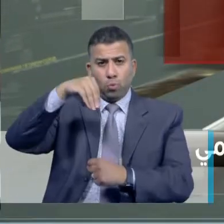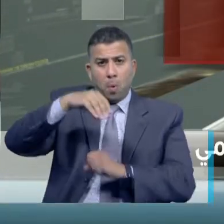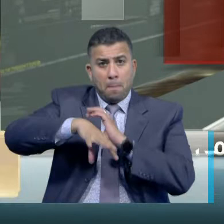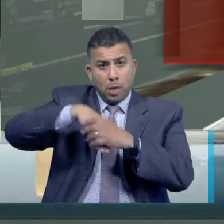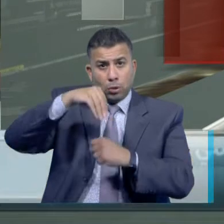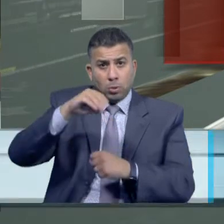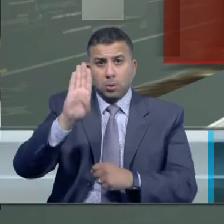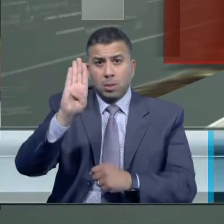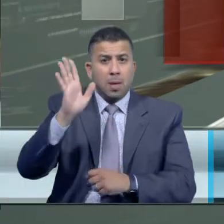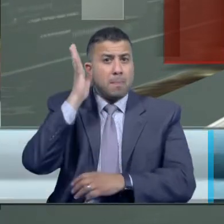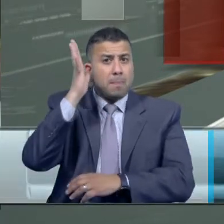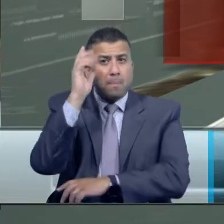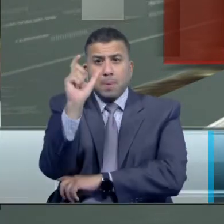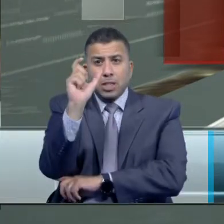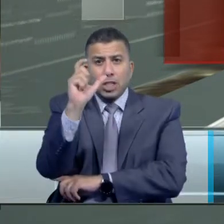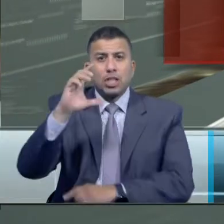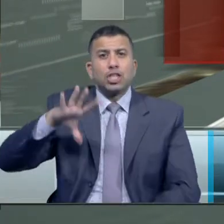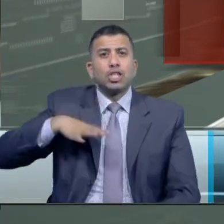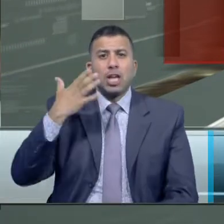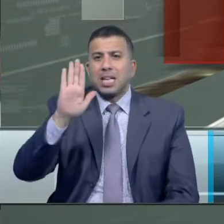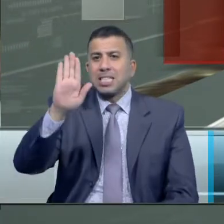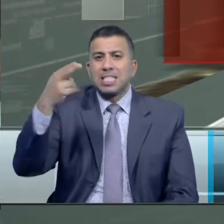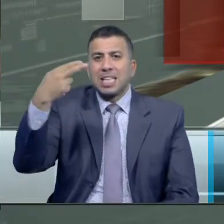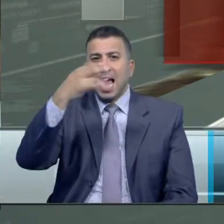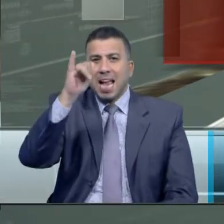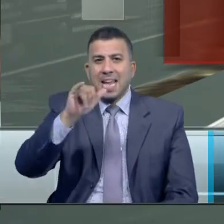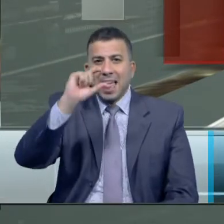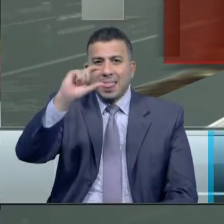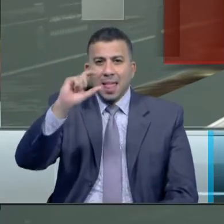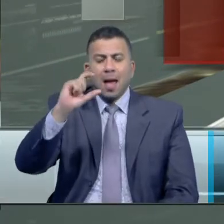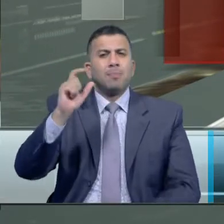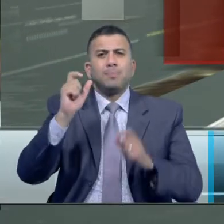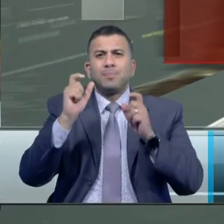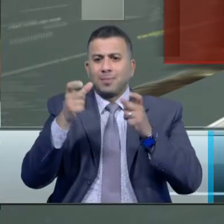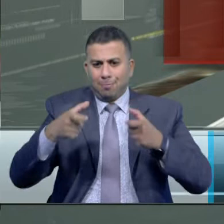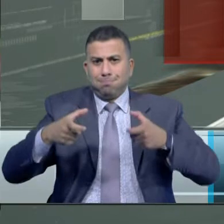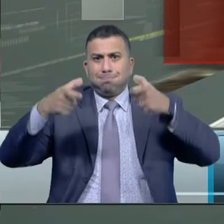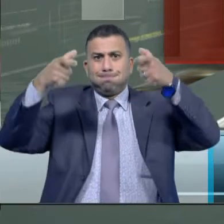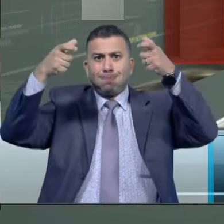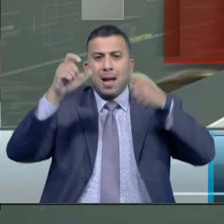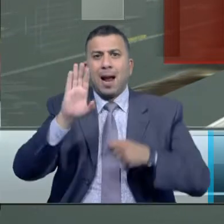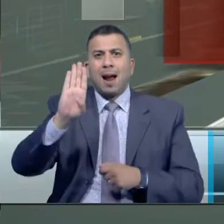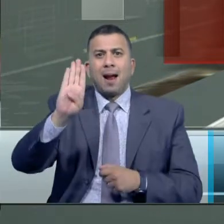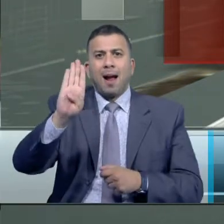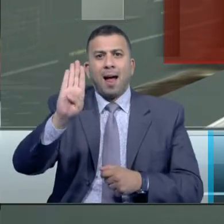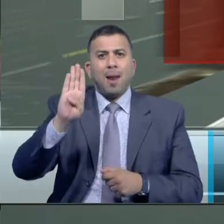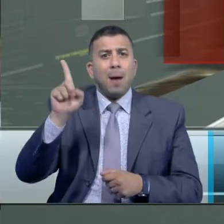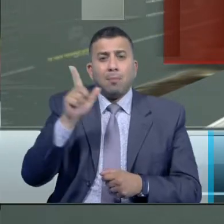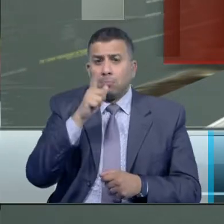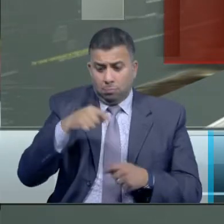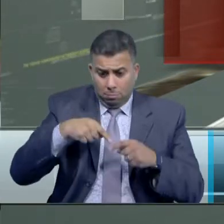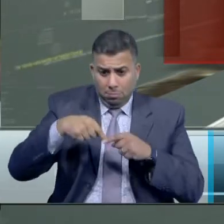من مسجد الشيخ سعيد وين قلعة كلباء إلى أن نوصل إلى آخر حدود كلباء. هذه المنطقة